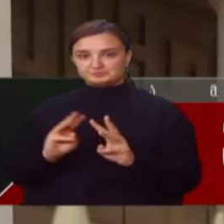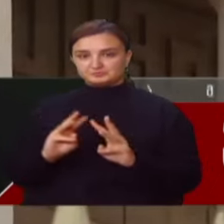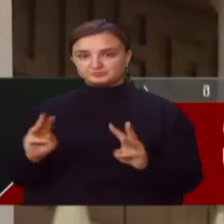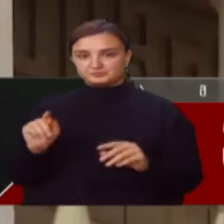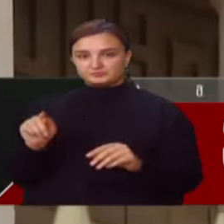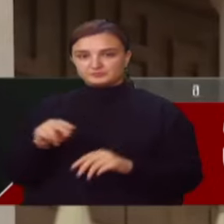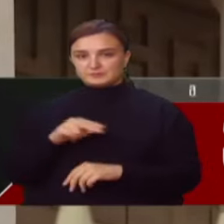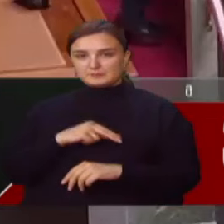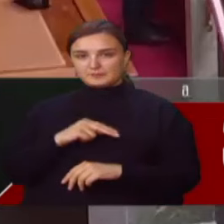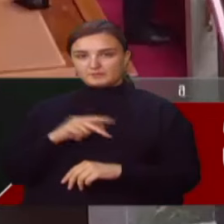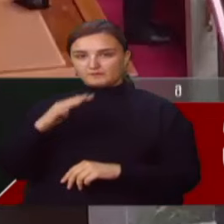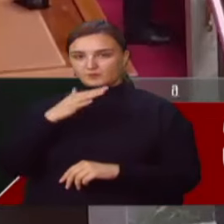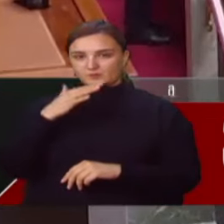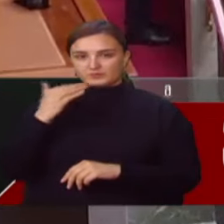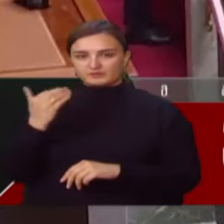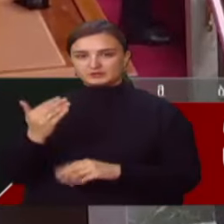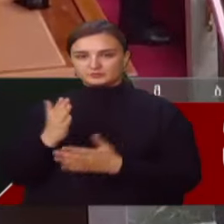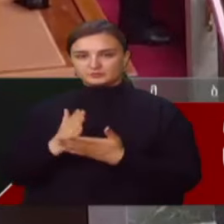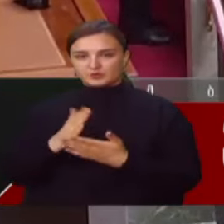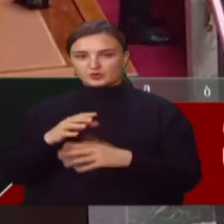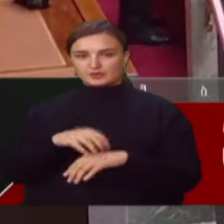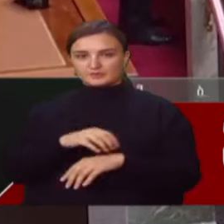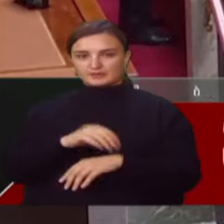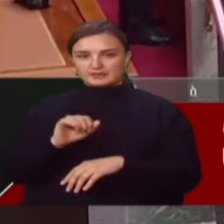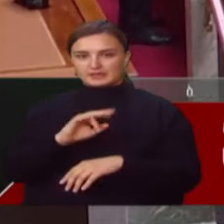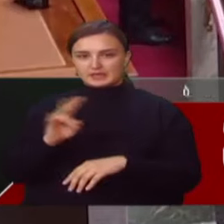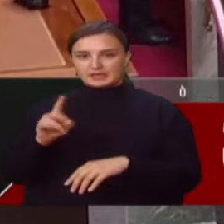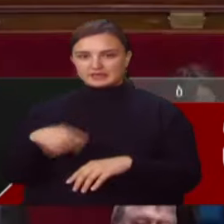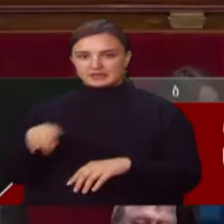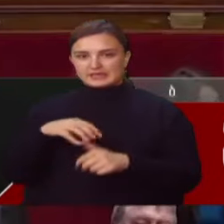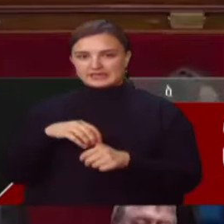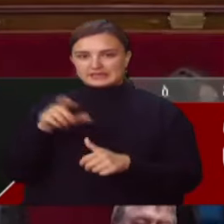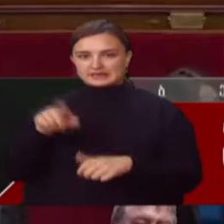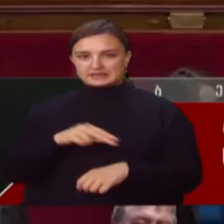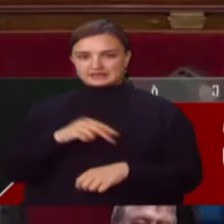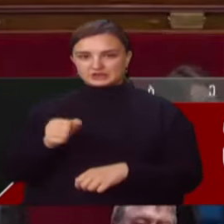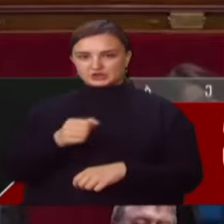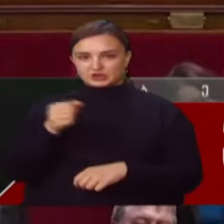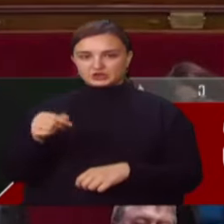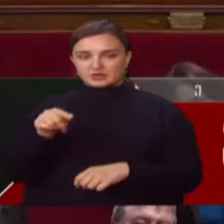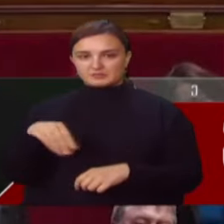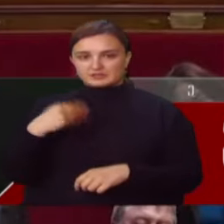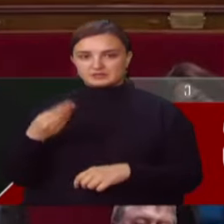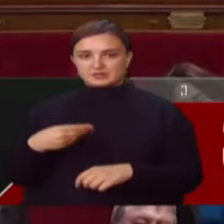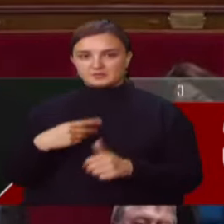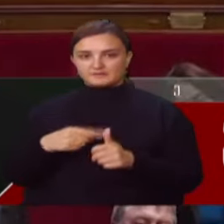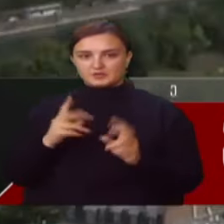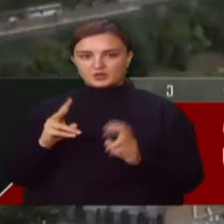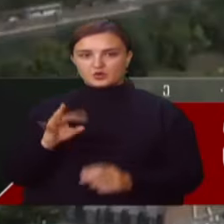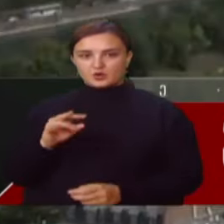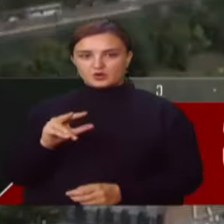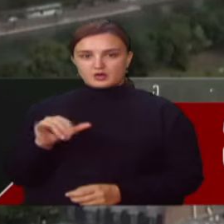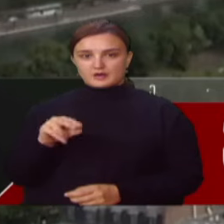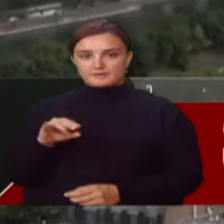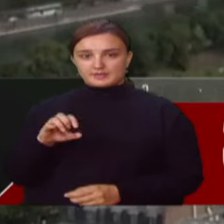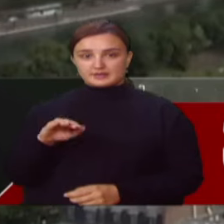პრემიერ-მინისტრად, პარლამენტში უმრავლესობის მქონე პარტიის ან კოალიციის ლიდერს ნიშნავენ. ამას საფრანგეთში კოჰაბიტაციას უწოდებენ.